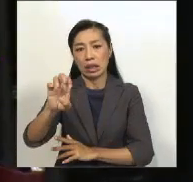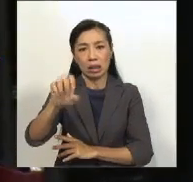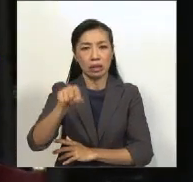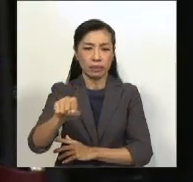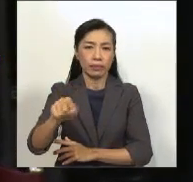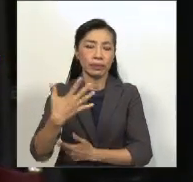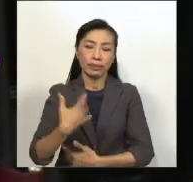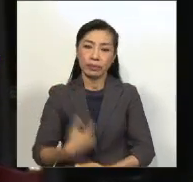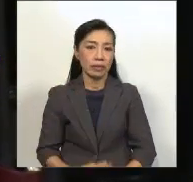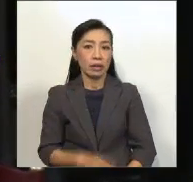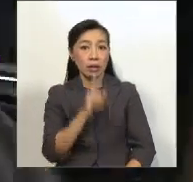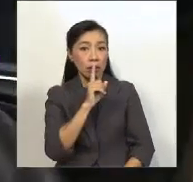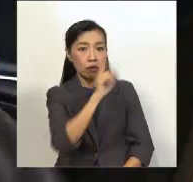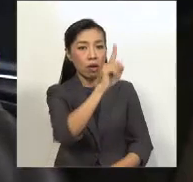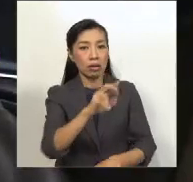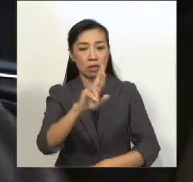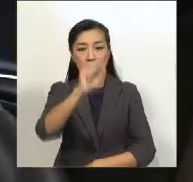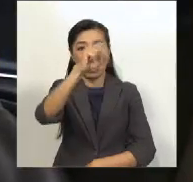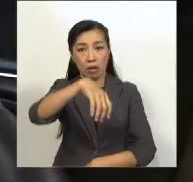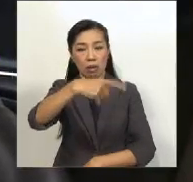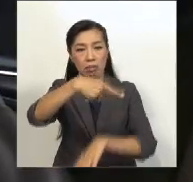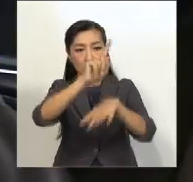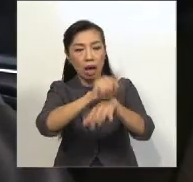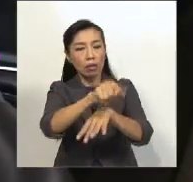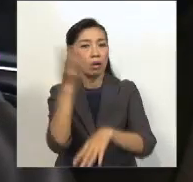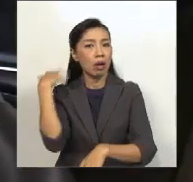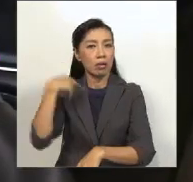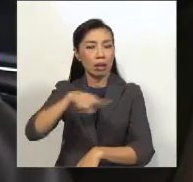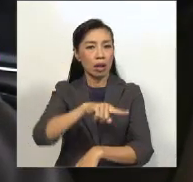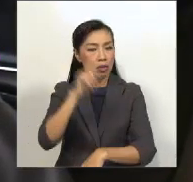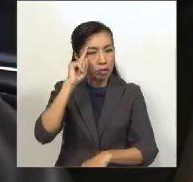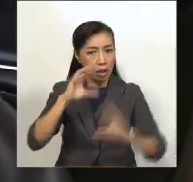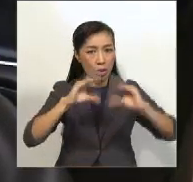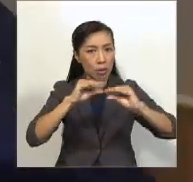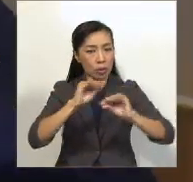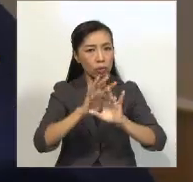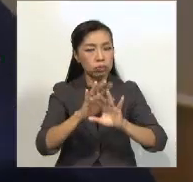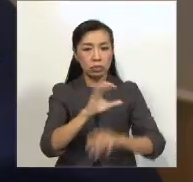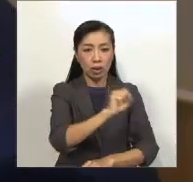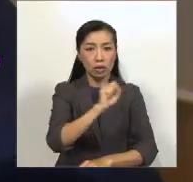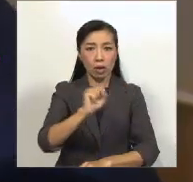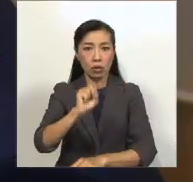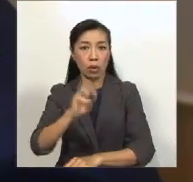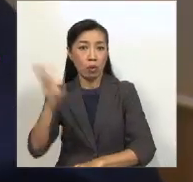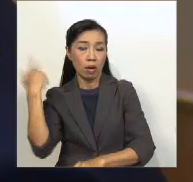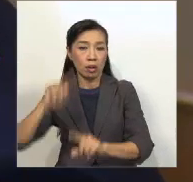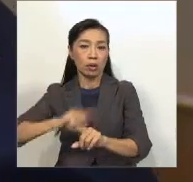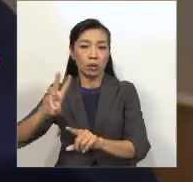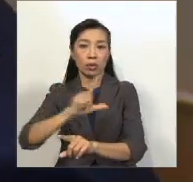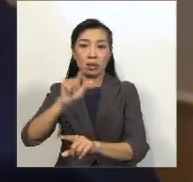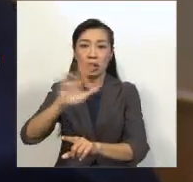ยร้องเรียนประธานรัฐสภากรณีการประชุมร่วมรัฐสภาเพื่อเลือกนายกรัฐมนตรีเมื่อวันที่5มิถุนาย